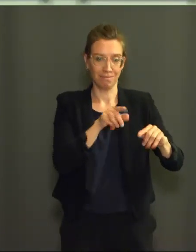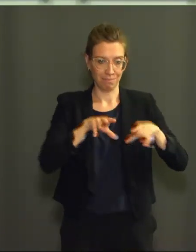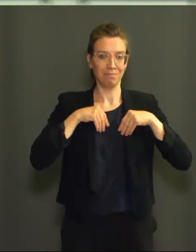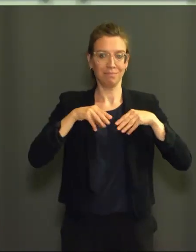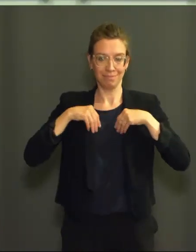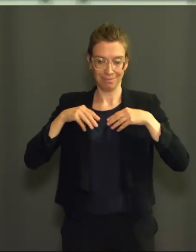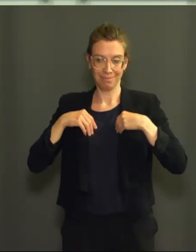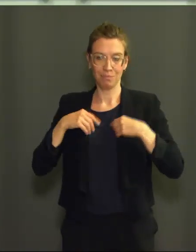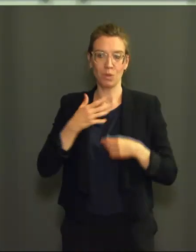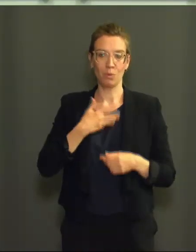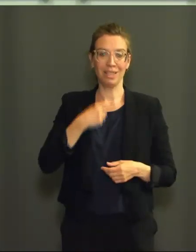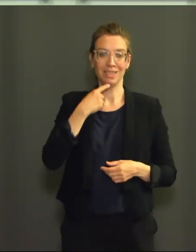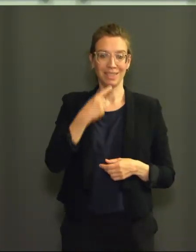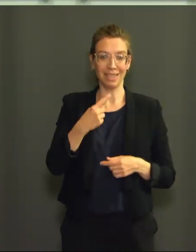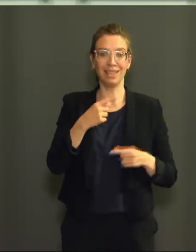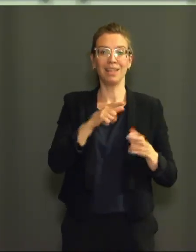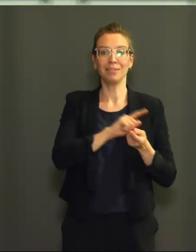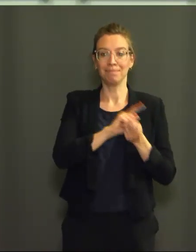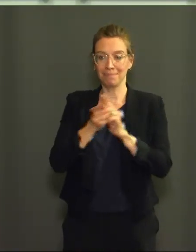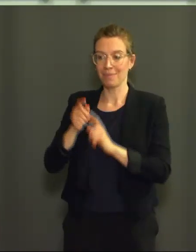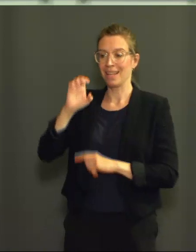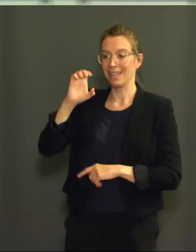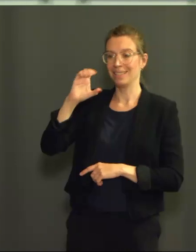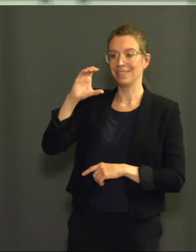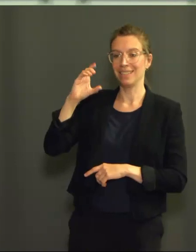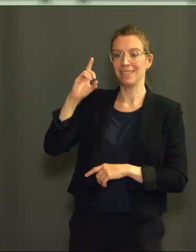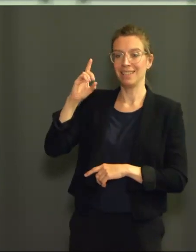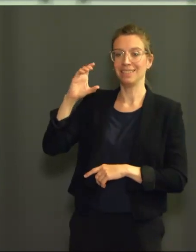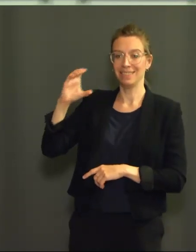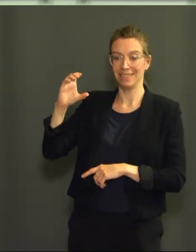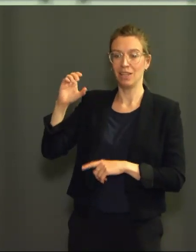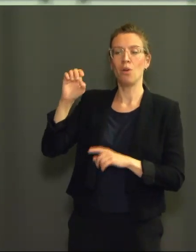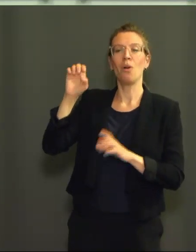Europa, na maandenlang rood geweest te zijn.